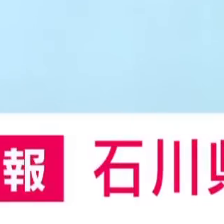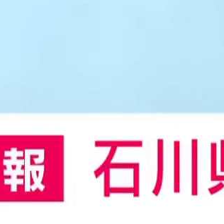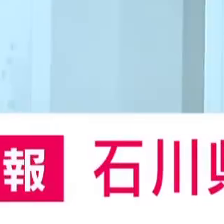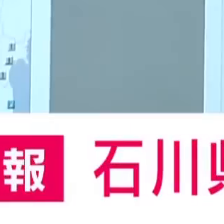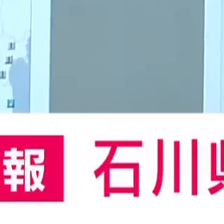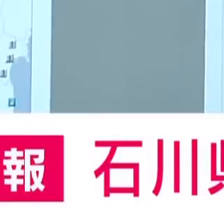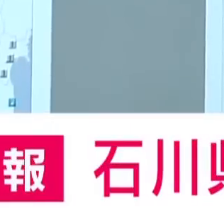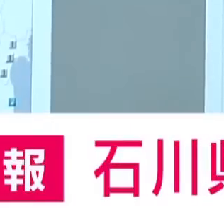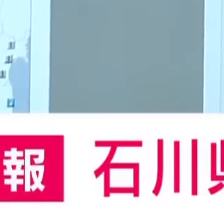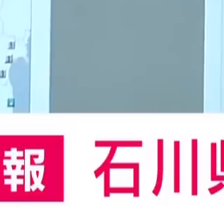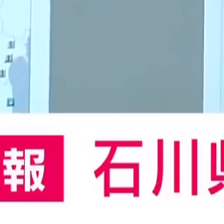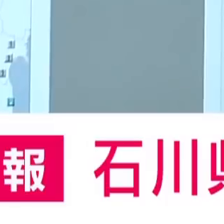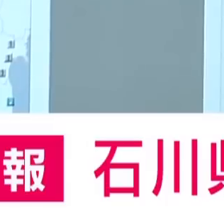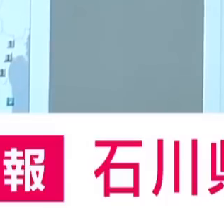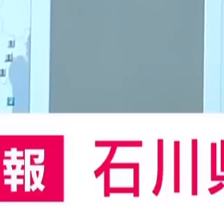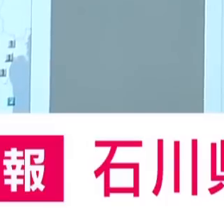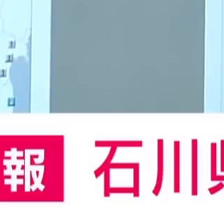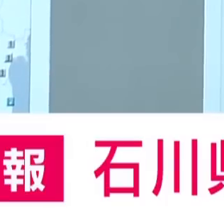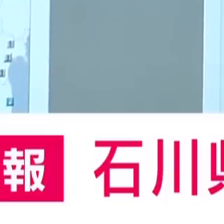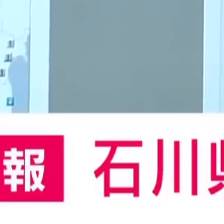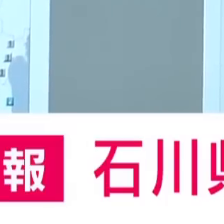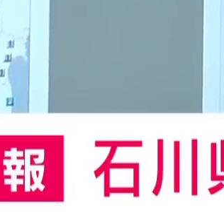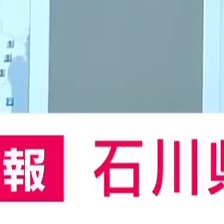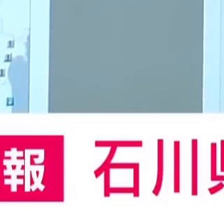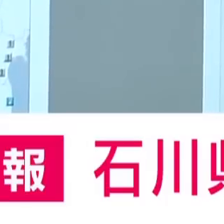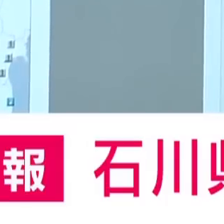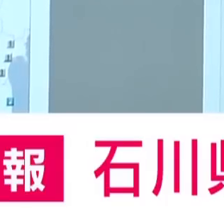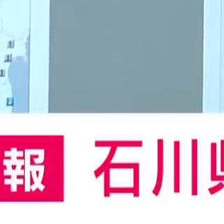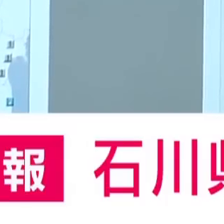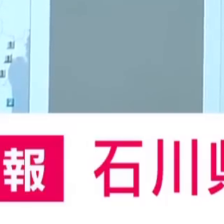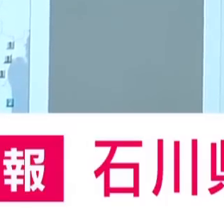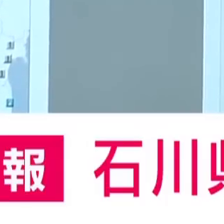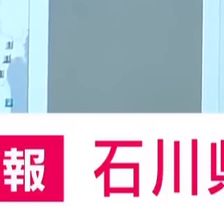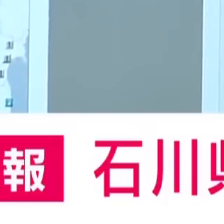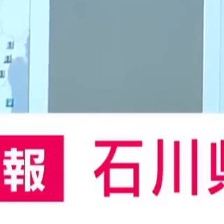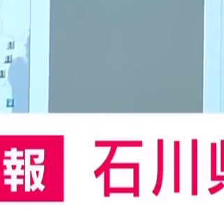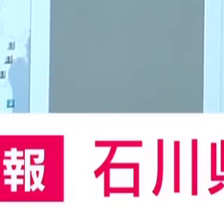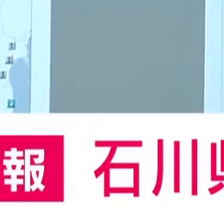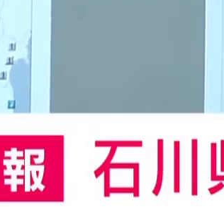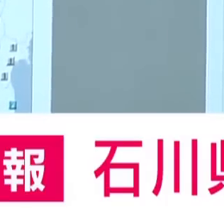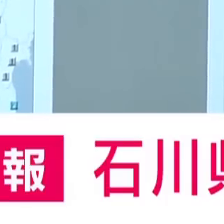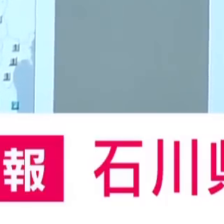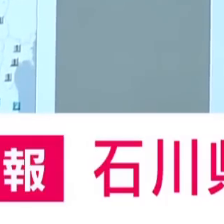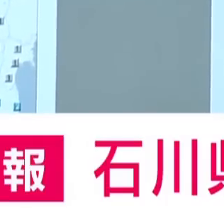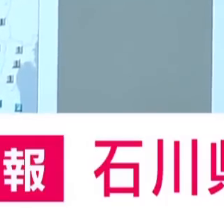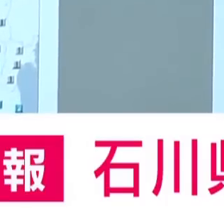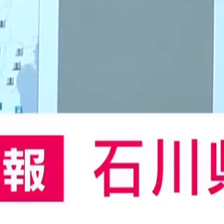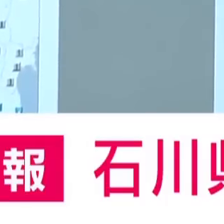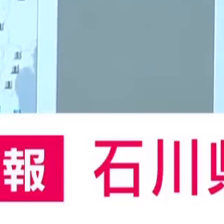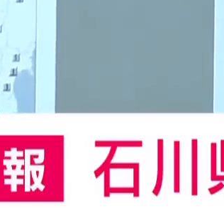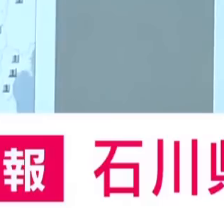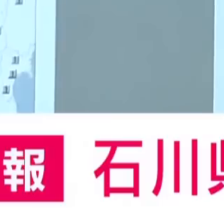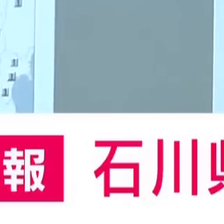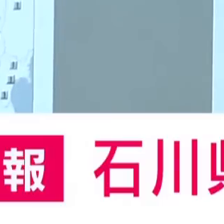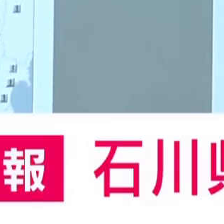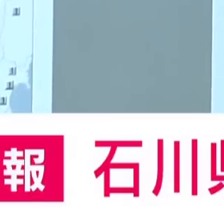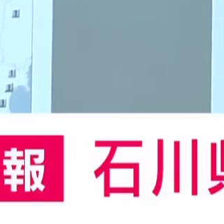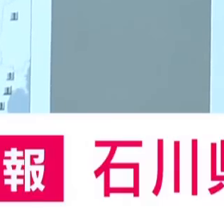5月5日14時42分ごろの石川県能登地方の地震について説明いたします。